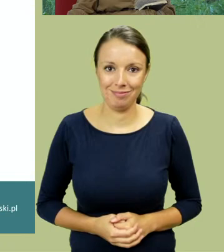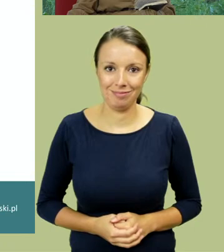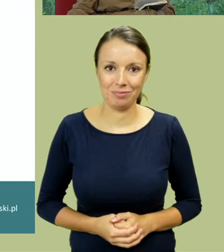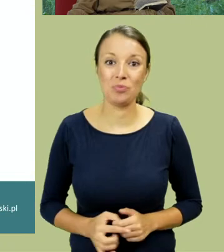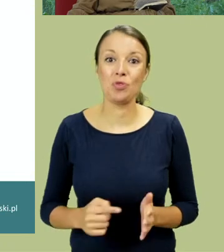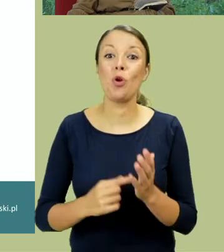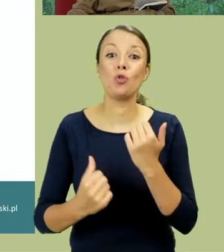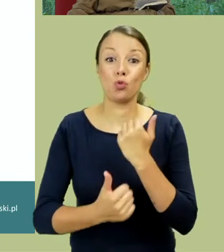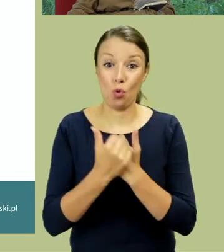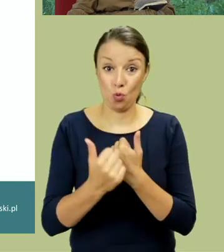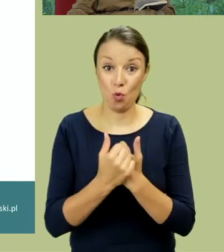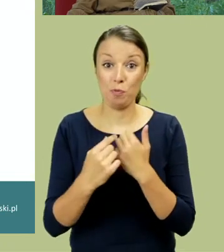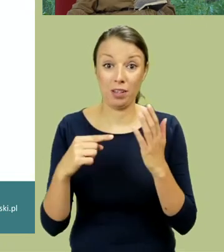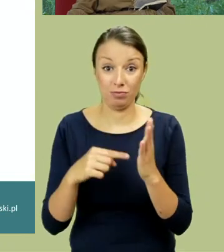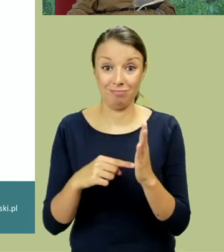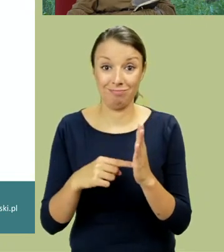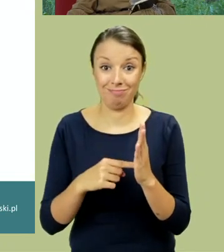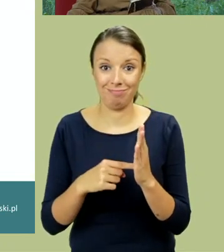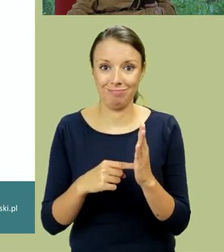dokument, który towarzyszył